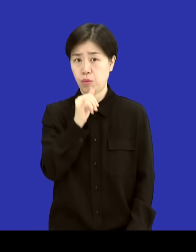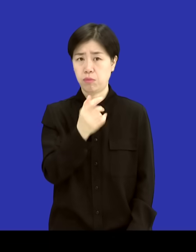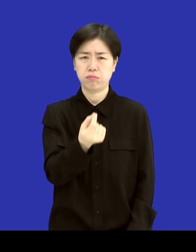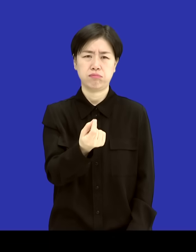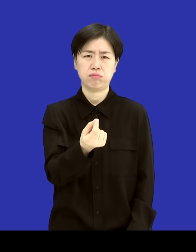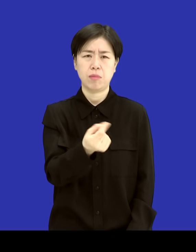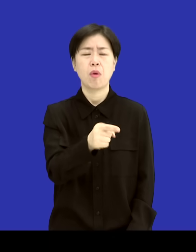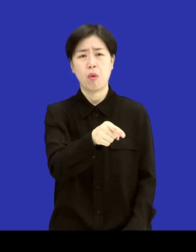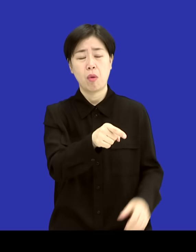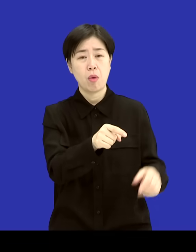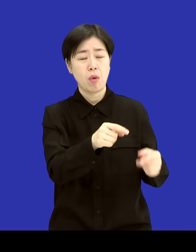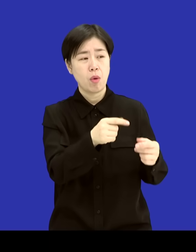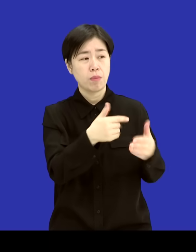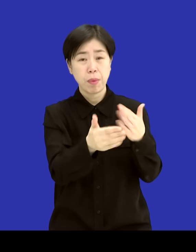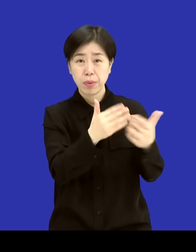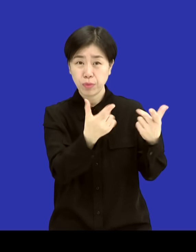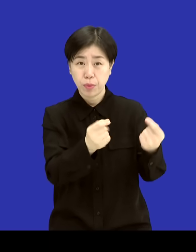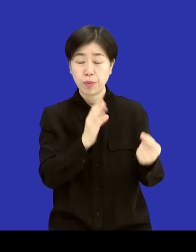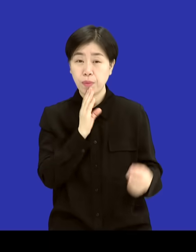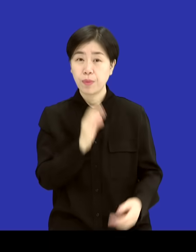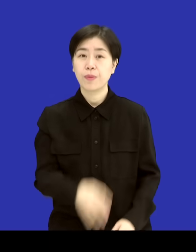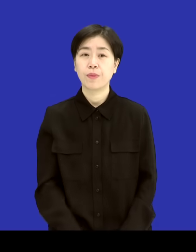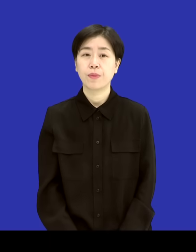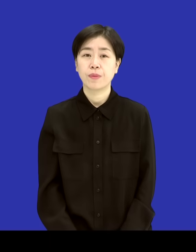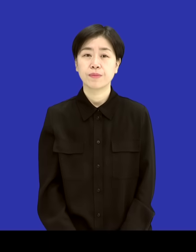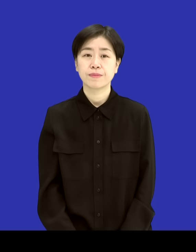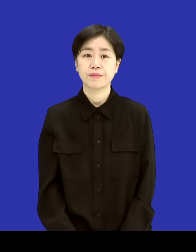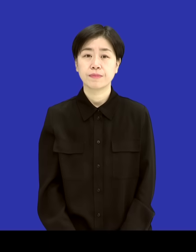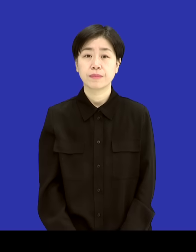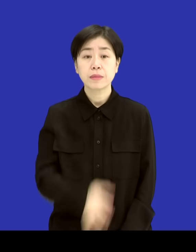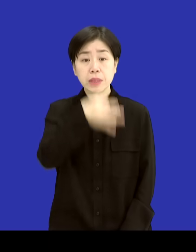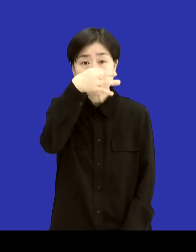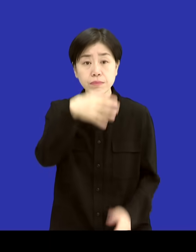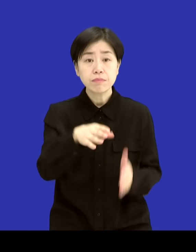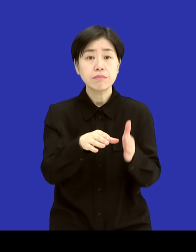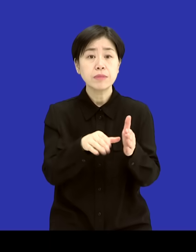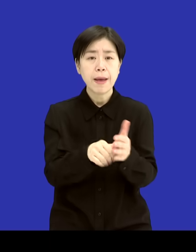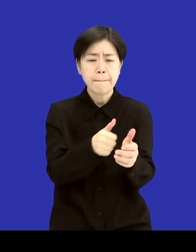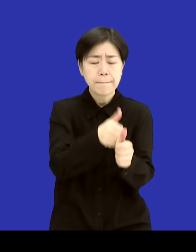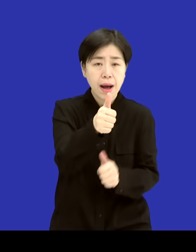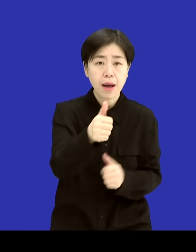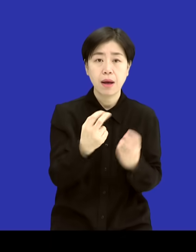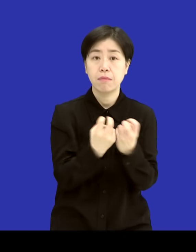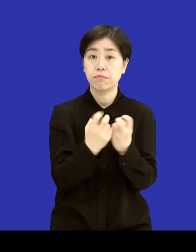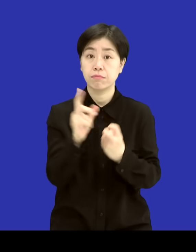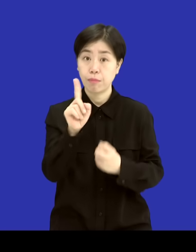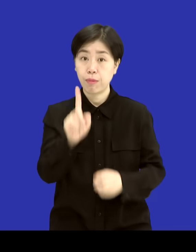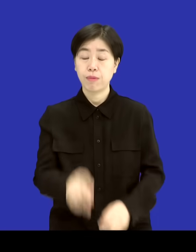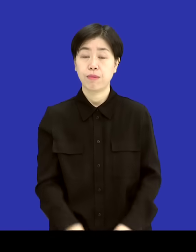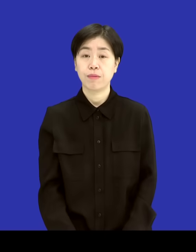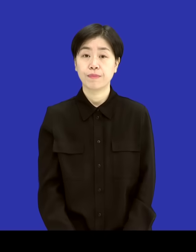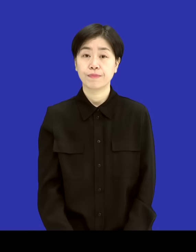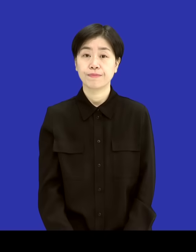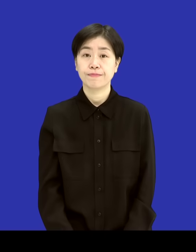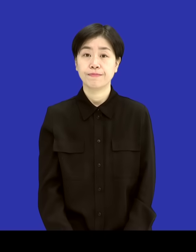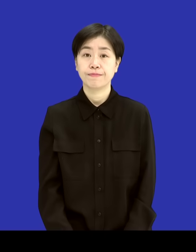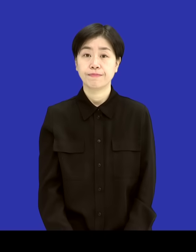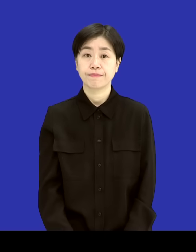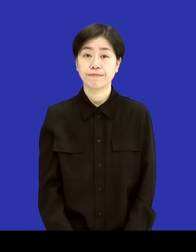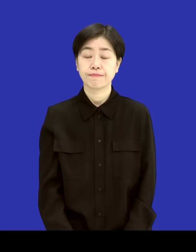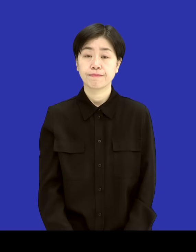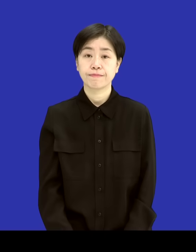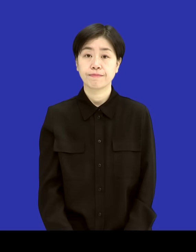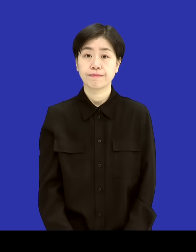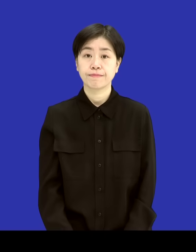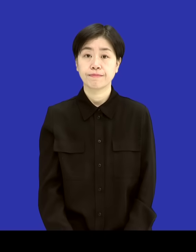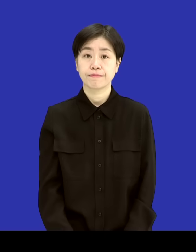들어도 알 것 같은데 네. 그러면 이런 것들을 어떻게 견뎌내셨는지가 궁금해요. 아, 네. 그래서 제가